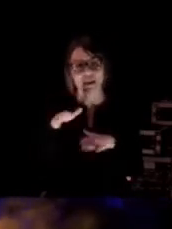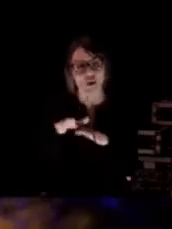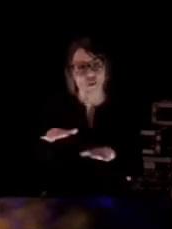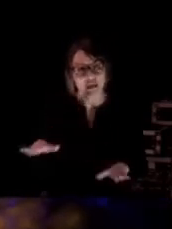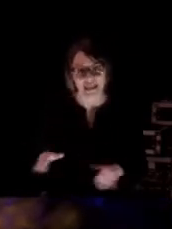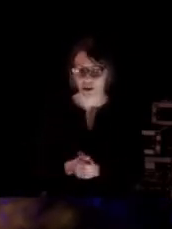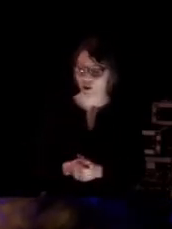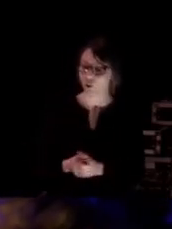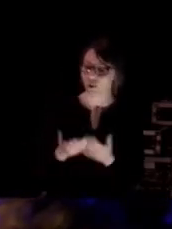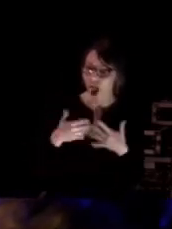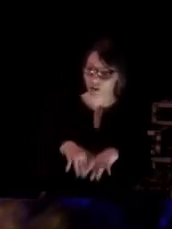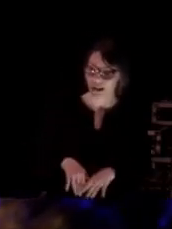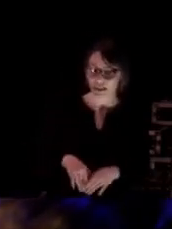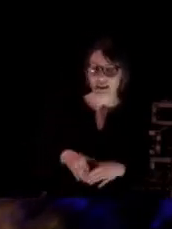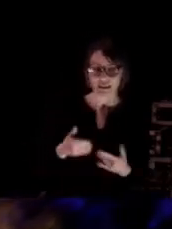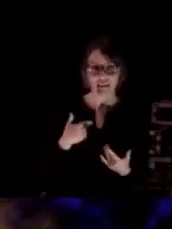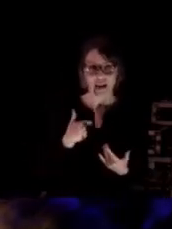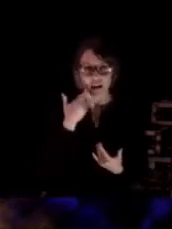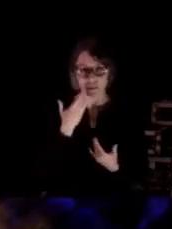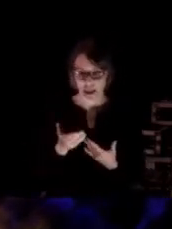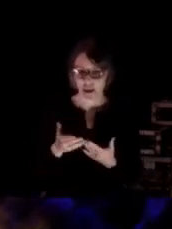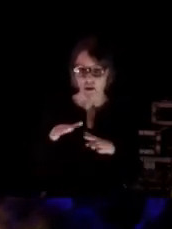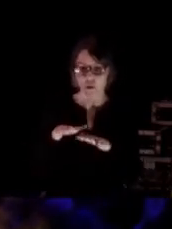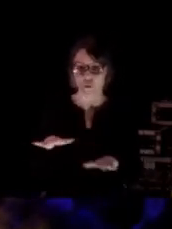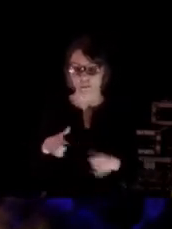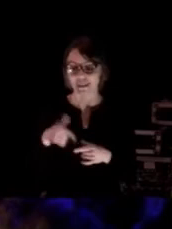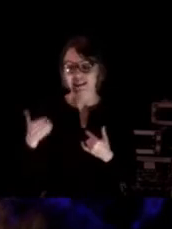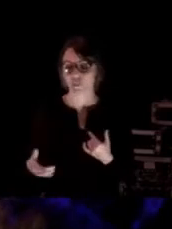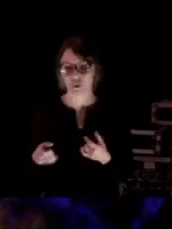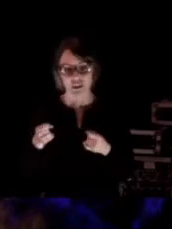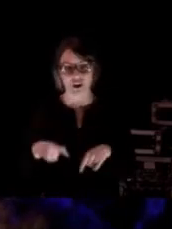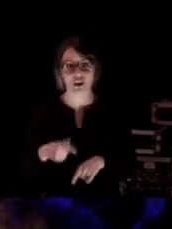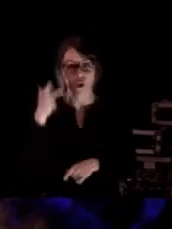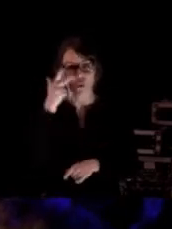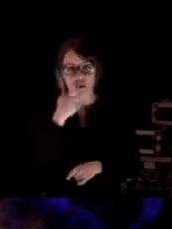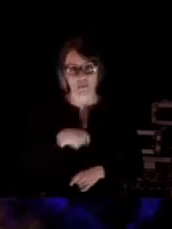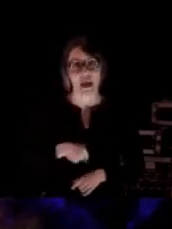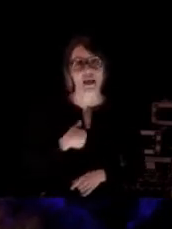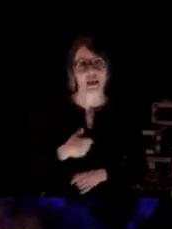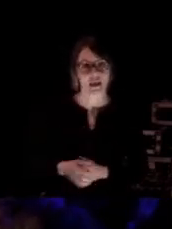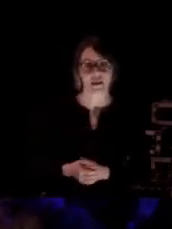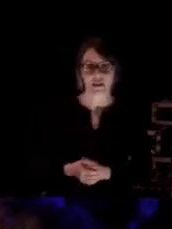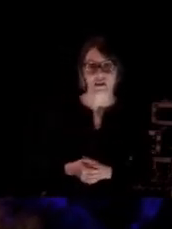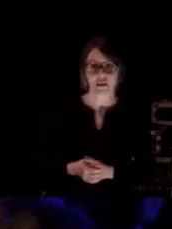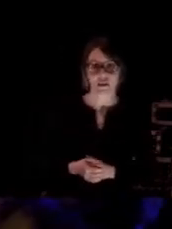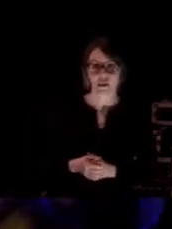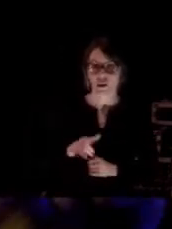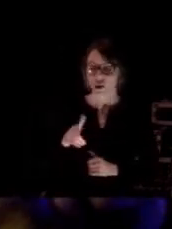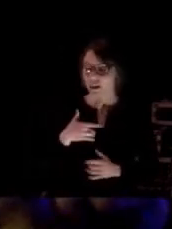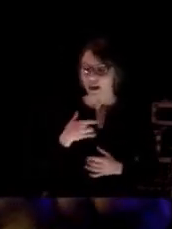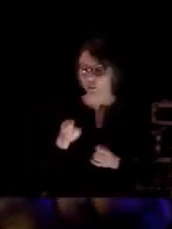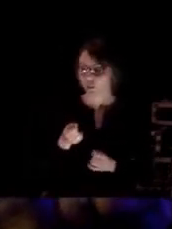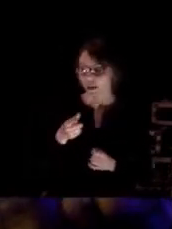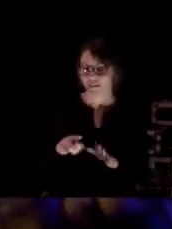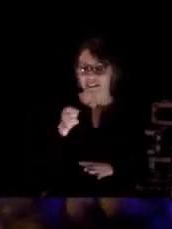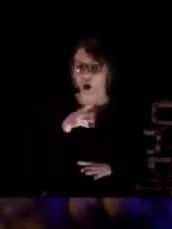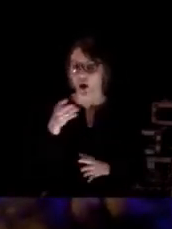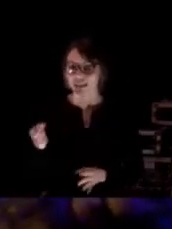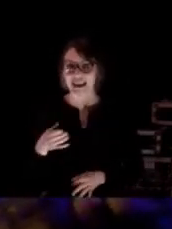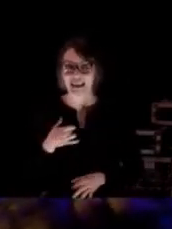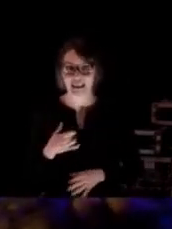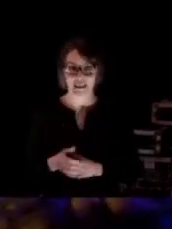funket, de fikk meg rolig. Men jeg begynte å ruse meg etter det. Da begynte jeg, fordi at jeg måtte finne en annen ting